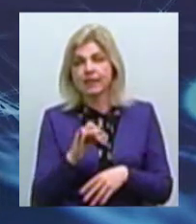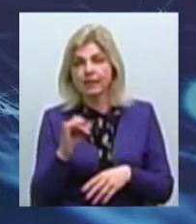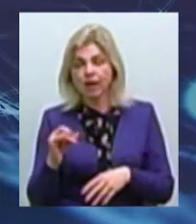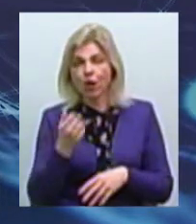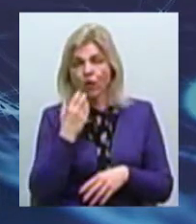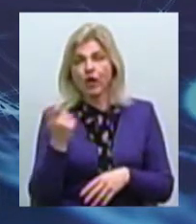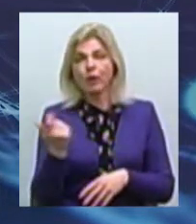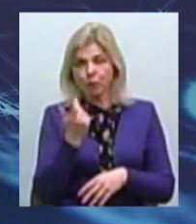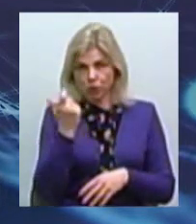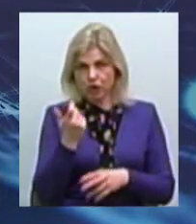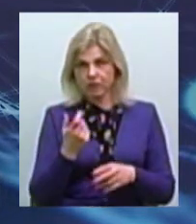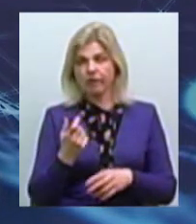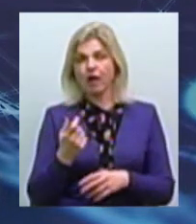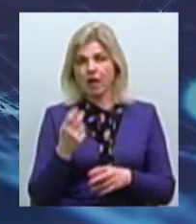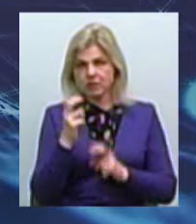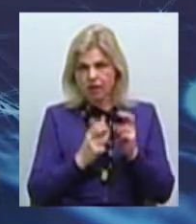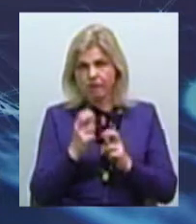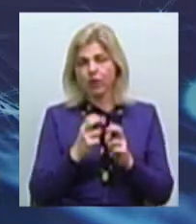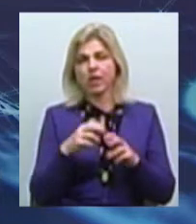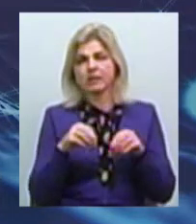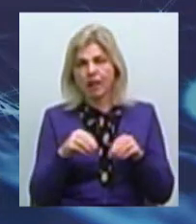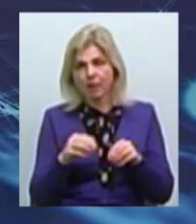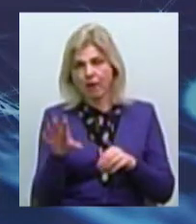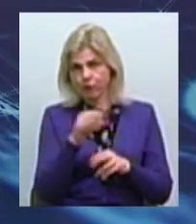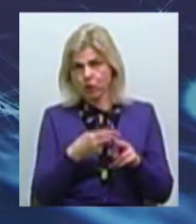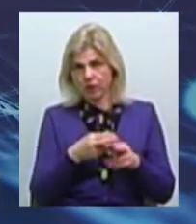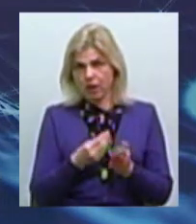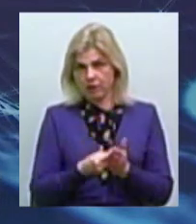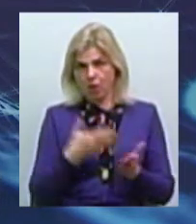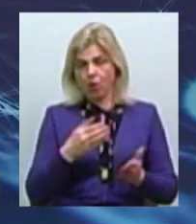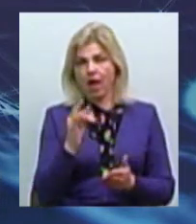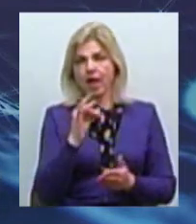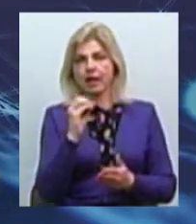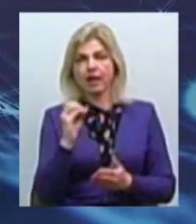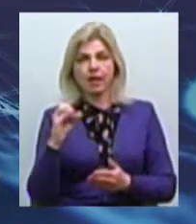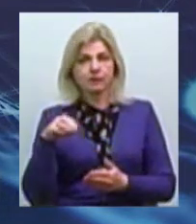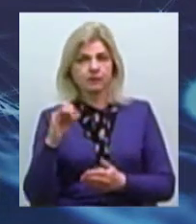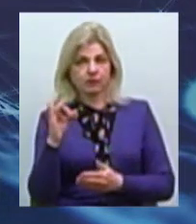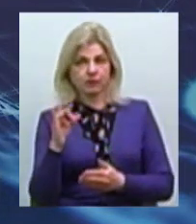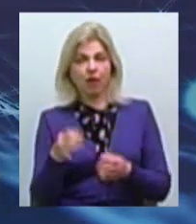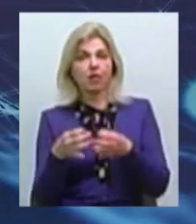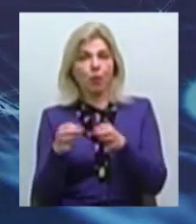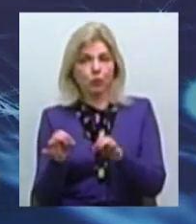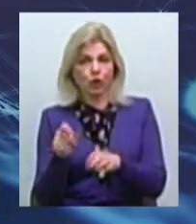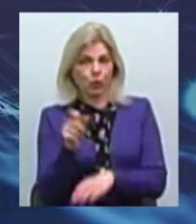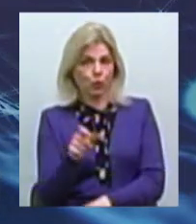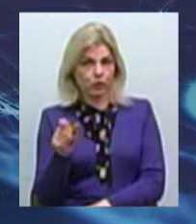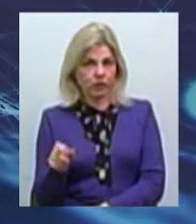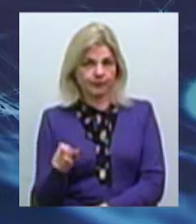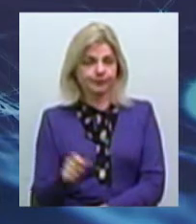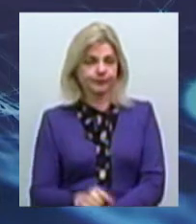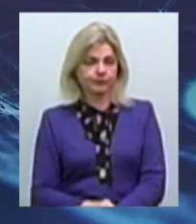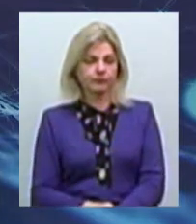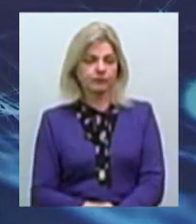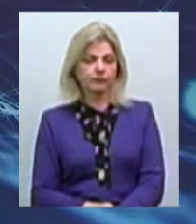земля это дорогое имущество заводы и фабрики все что там в этих реестрах допустили людей для которых скажем